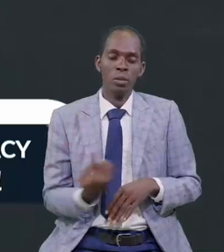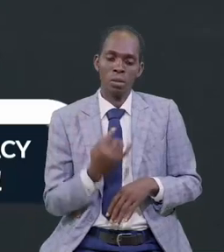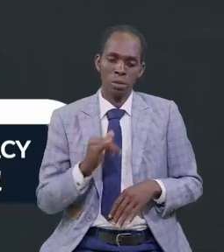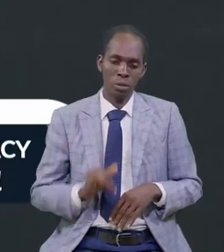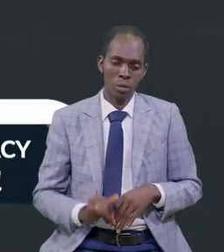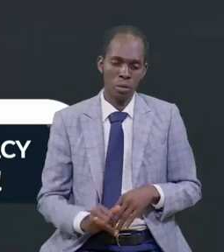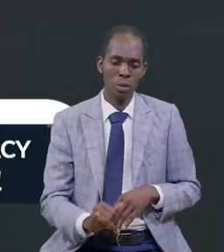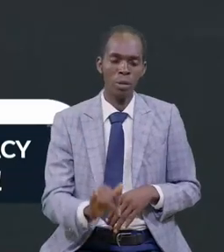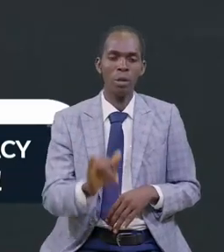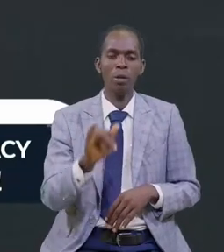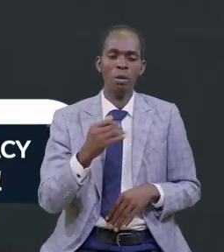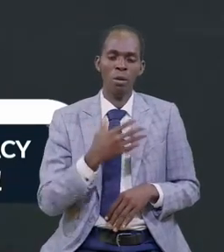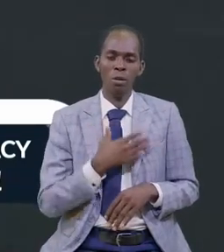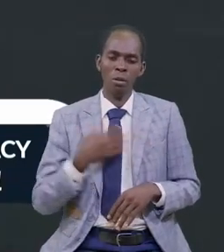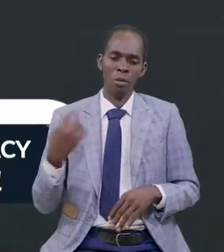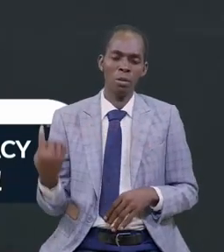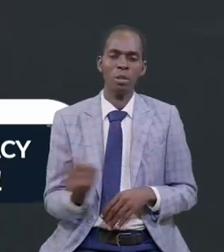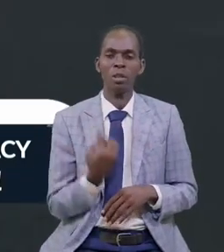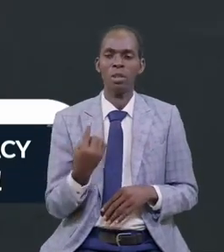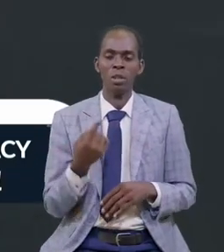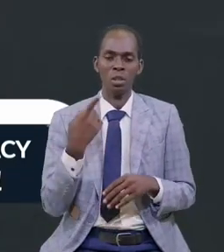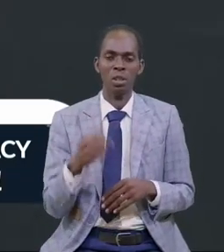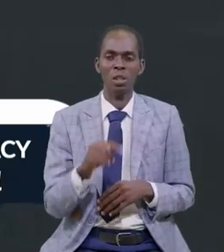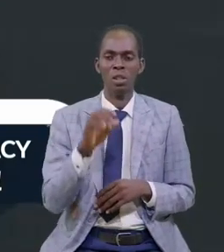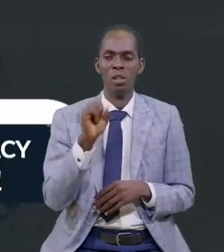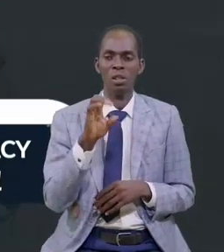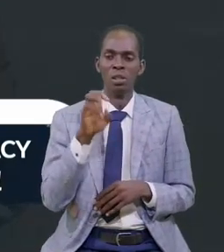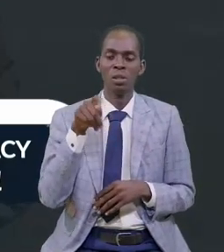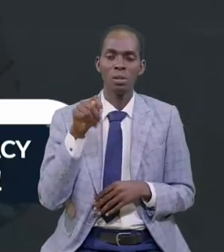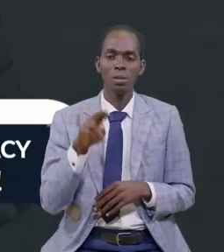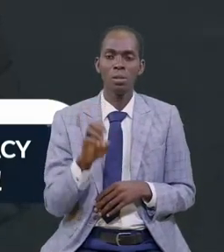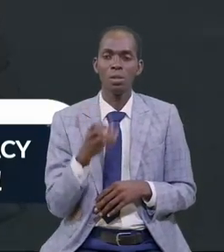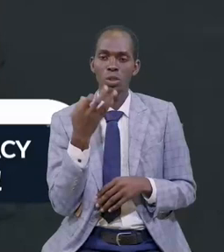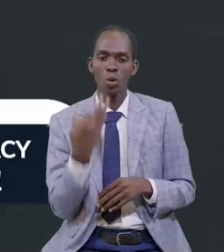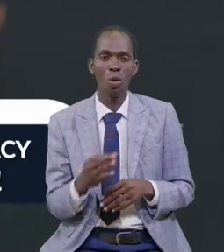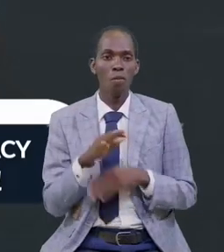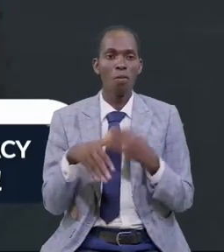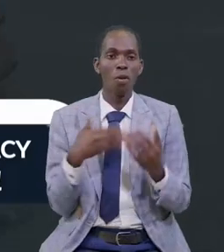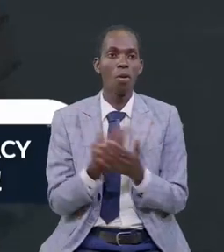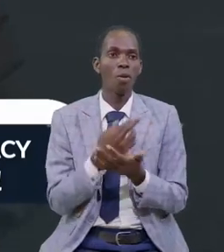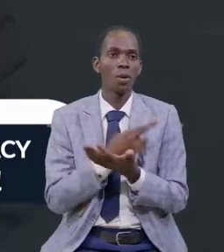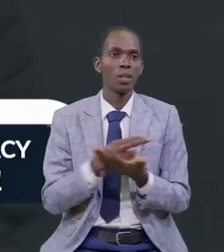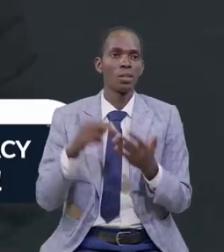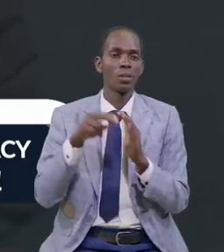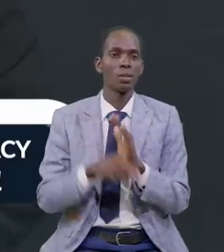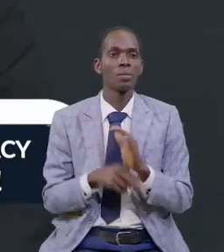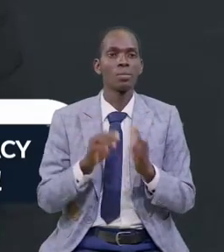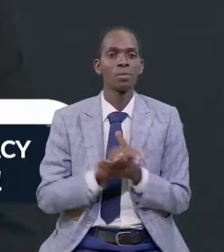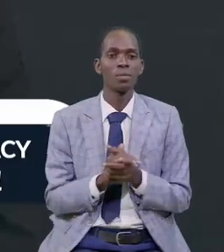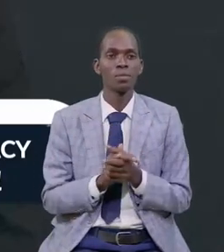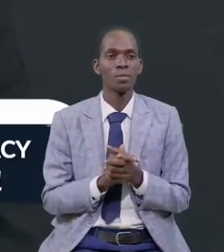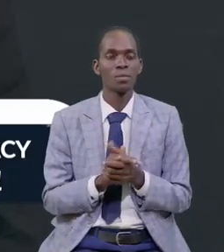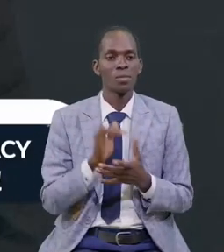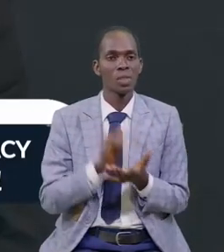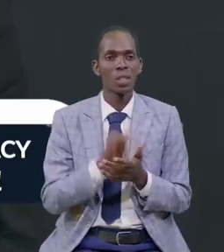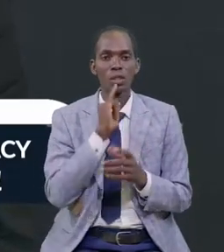éternel le CRE de ton règne est un SRE d'équité cela parle de